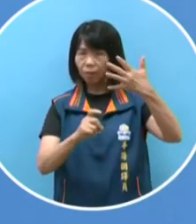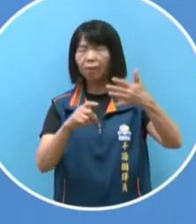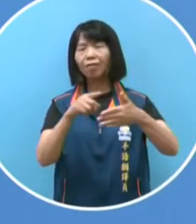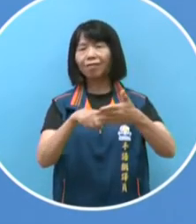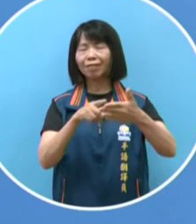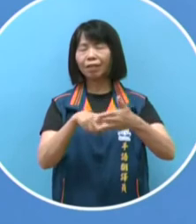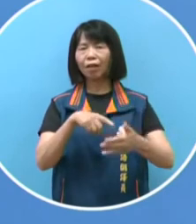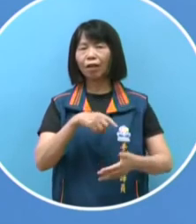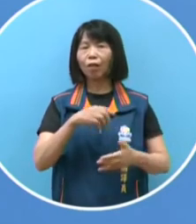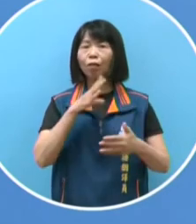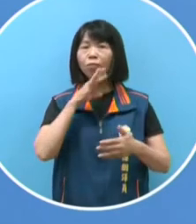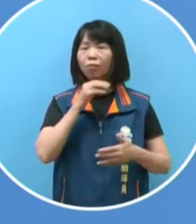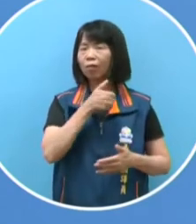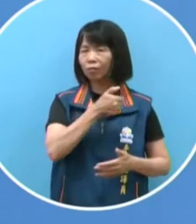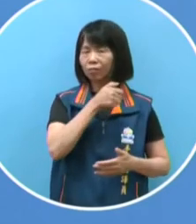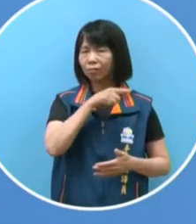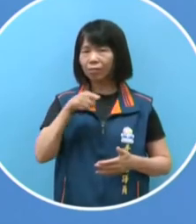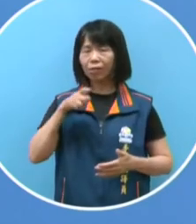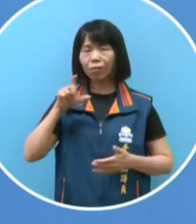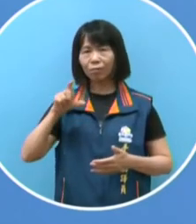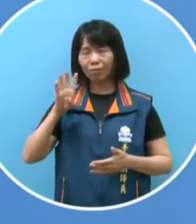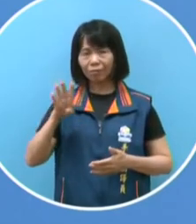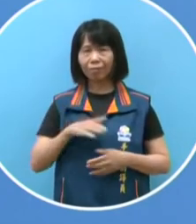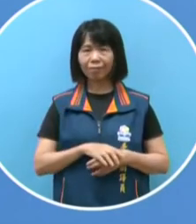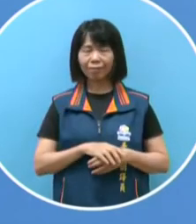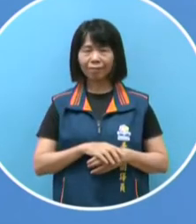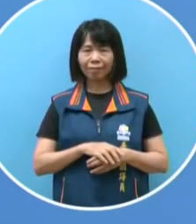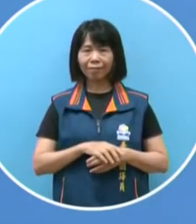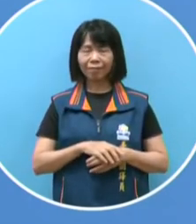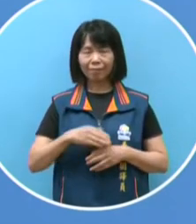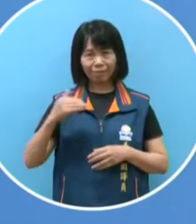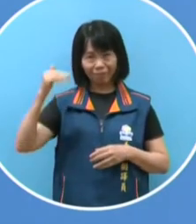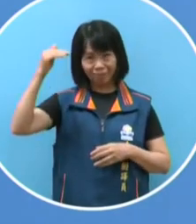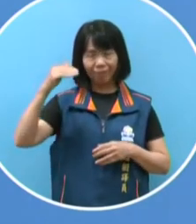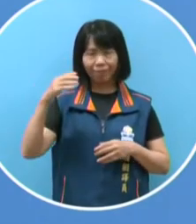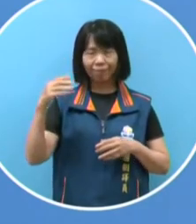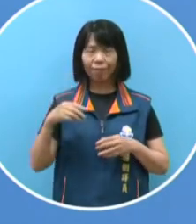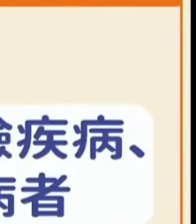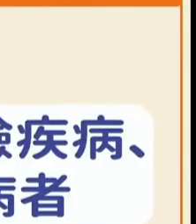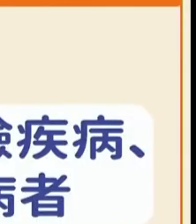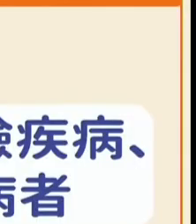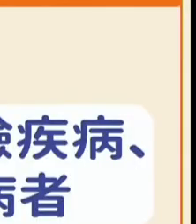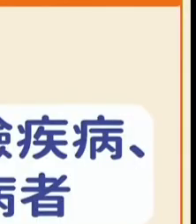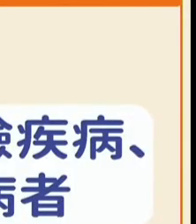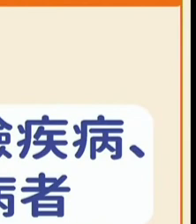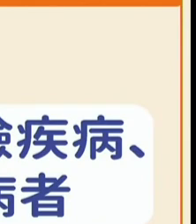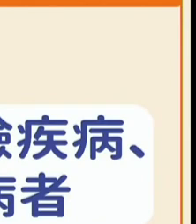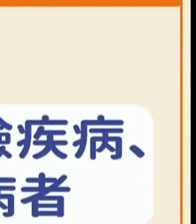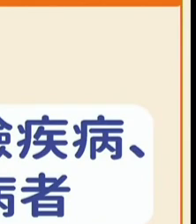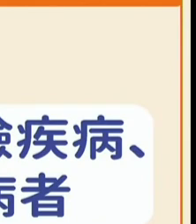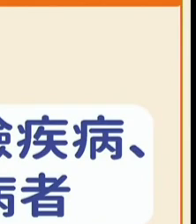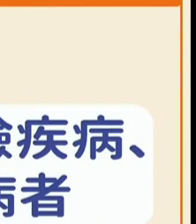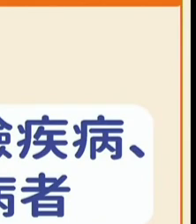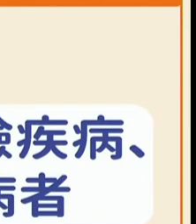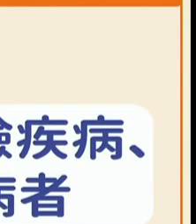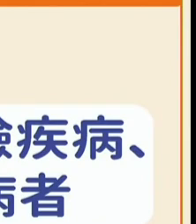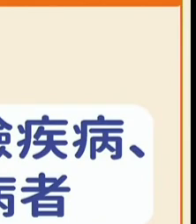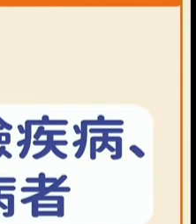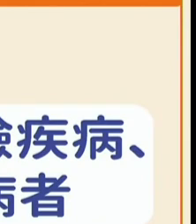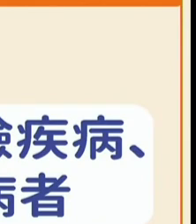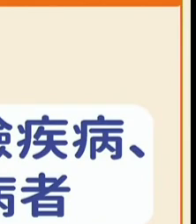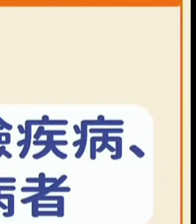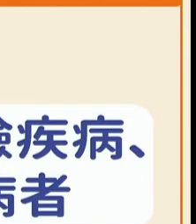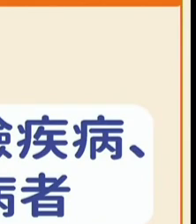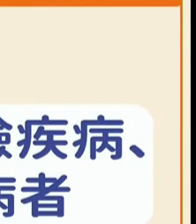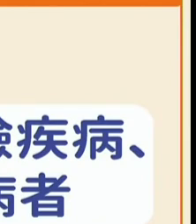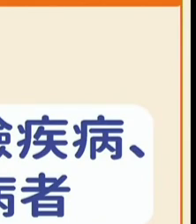哈，50到64岁的成年人哈，那这里面当然已经不分原住民或非原住民的哈，那只要你符合